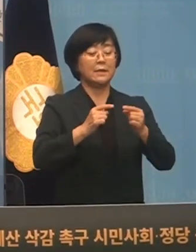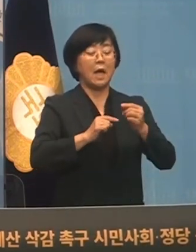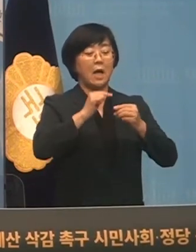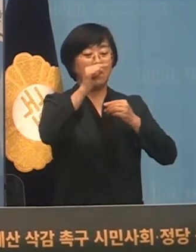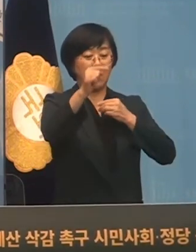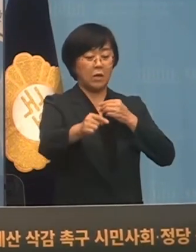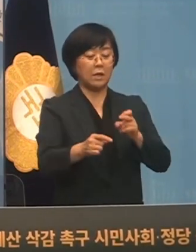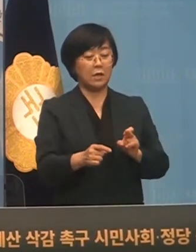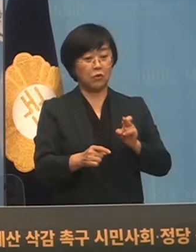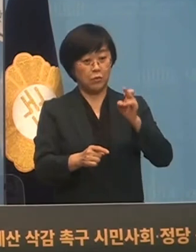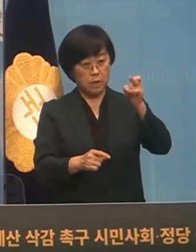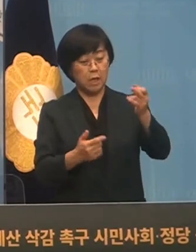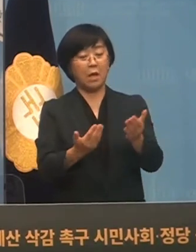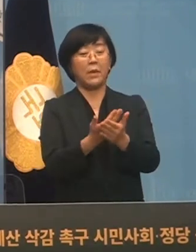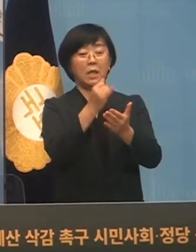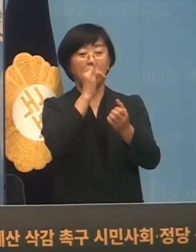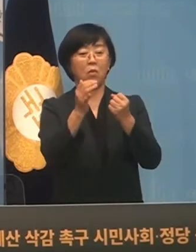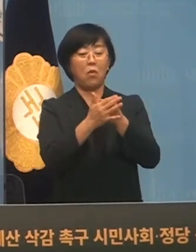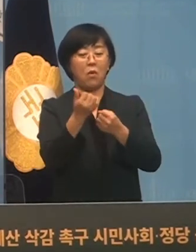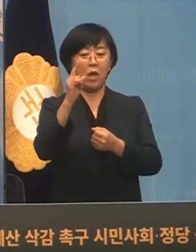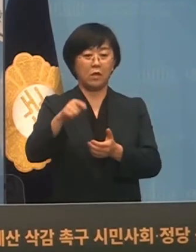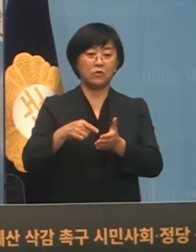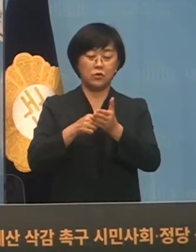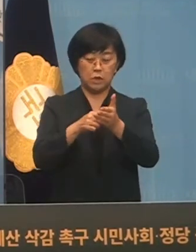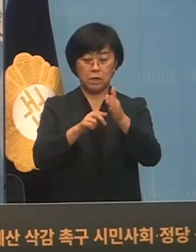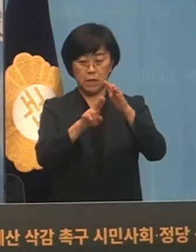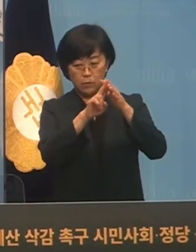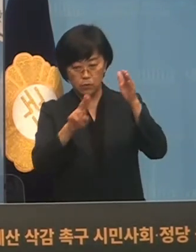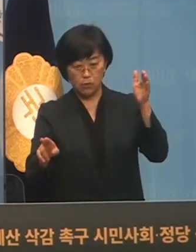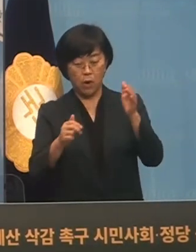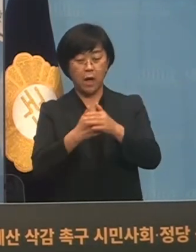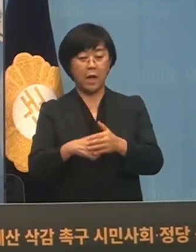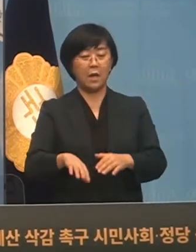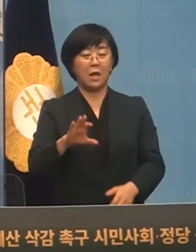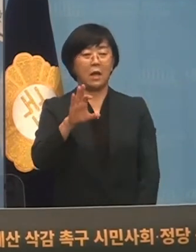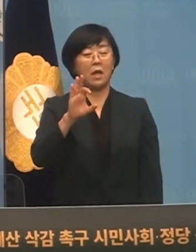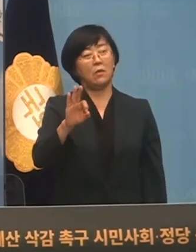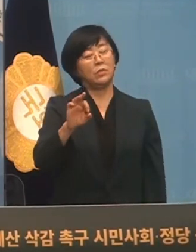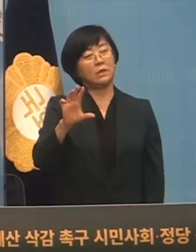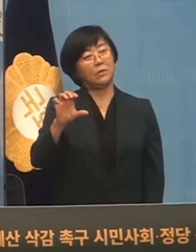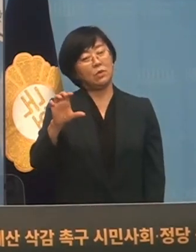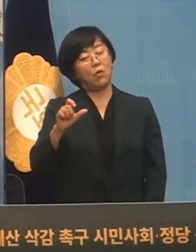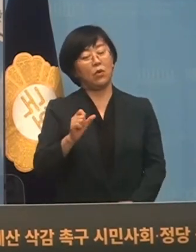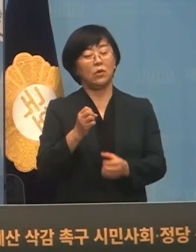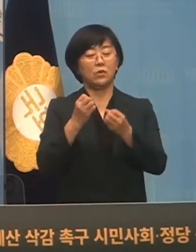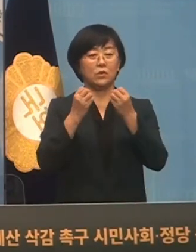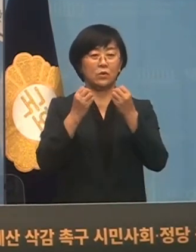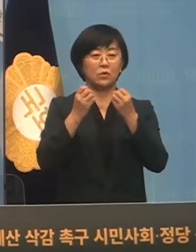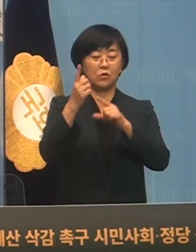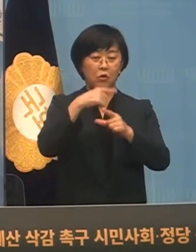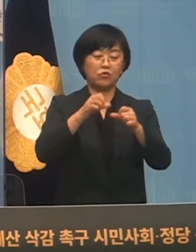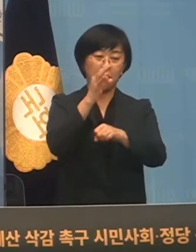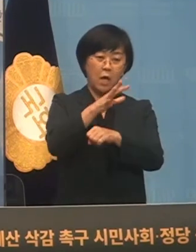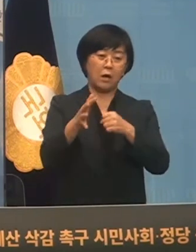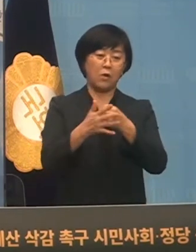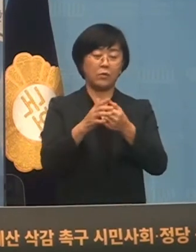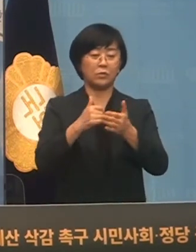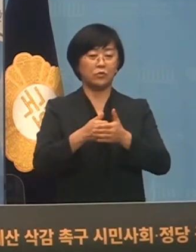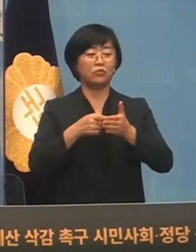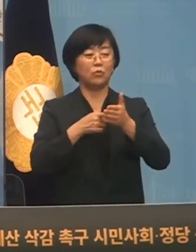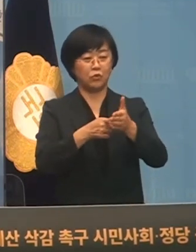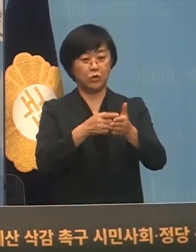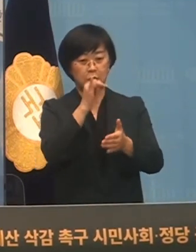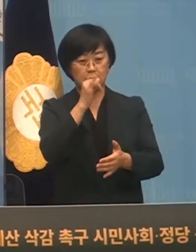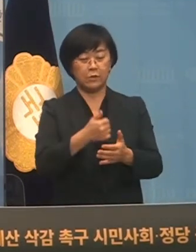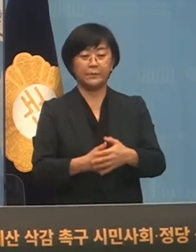늘린 탄도미사일을 개발하는 한편 핵추진 잠수함 개발, F-35A 추가 구입과 F-35B 구입 등도 추진하고 있는